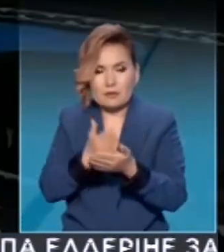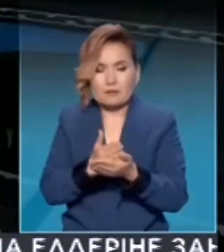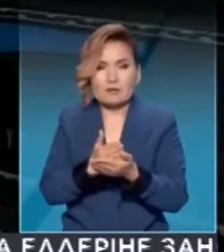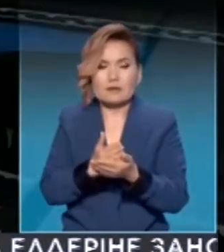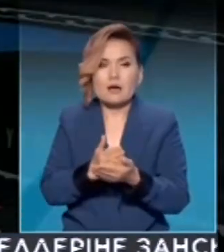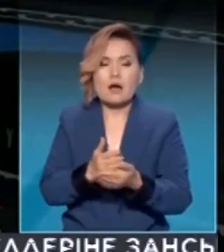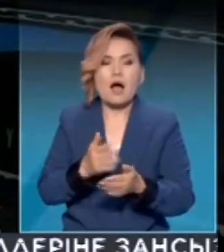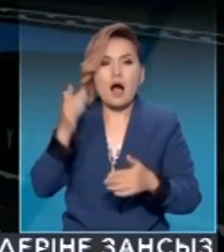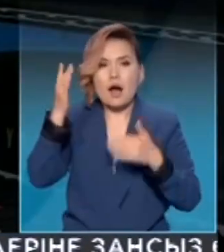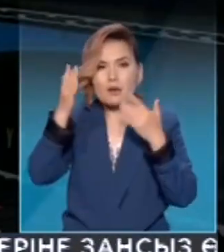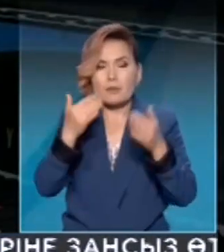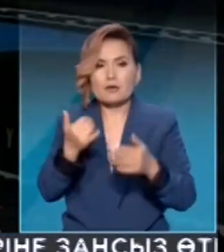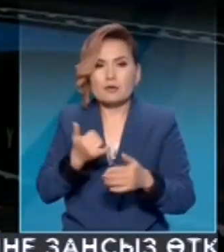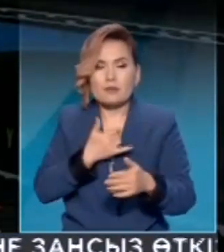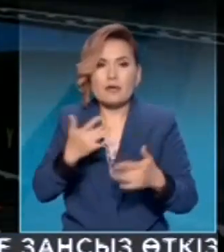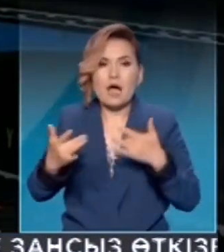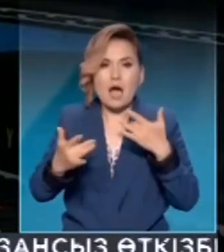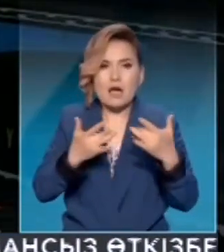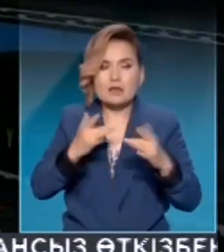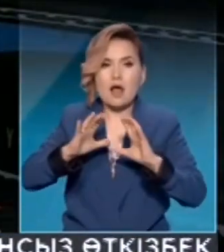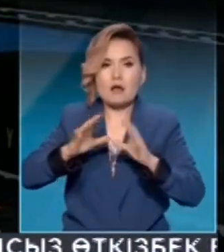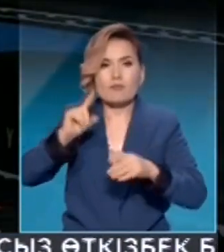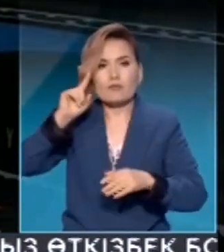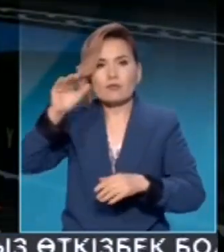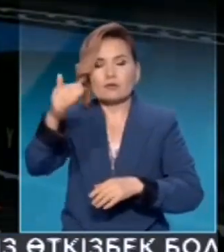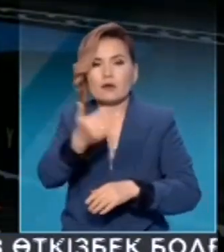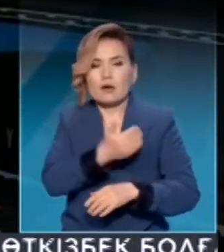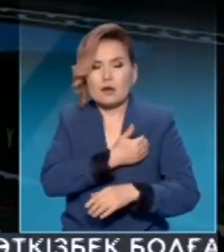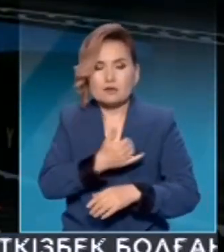баставатырмыз. Арманым әнші болу, әлемді бағындыру,